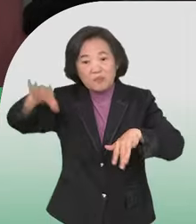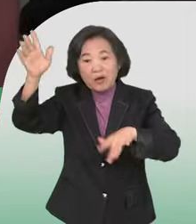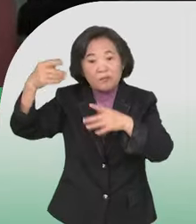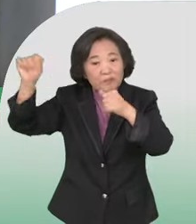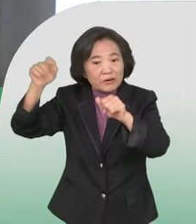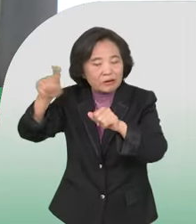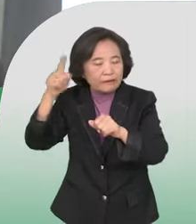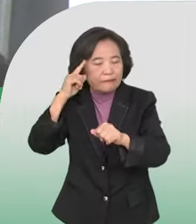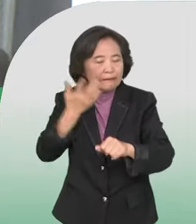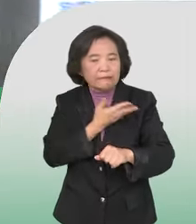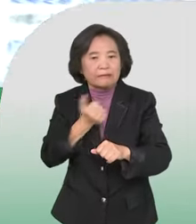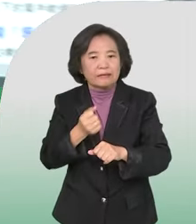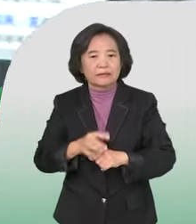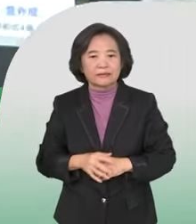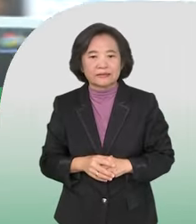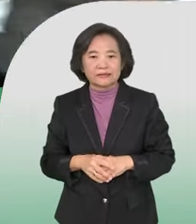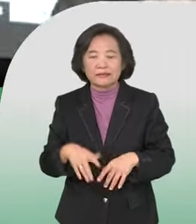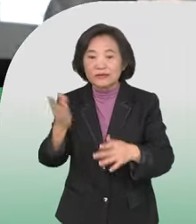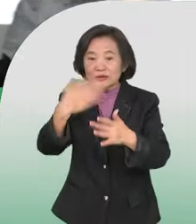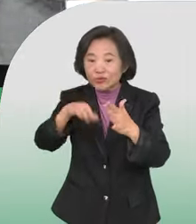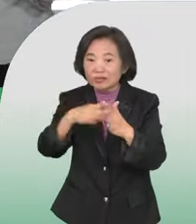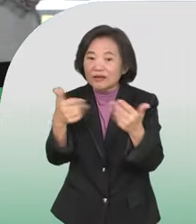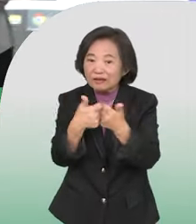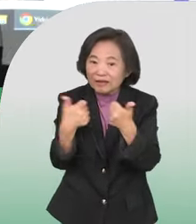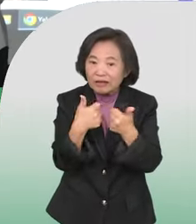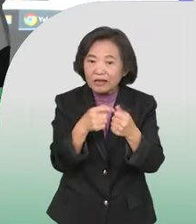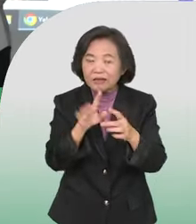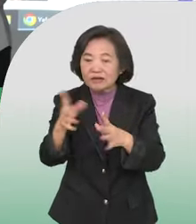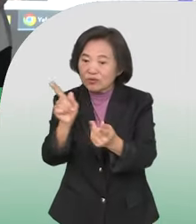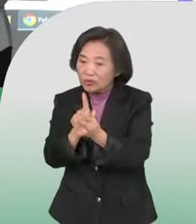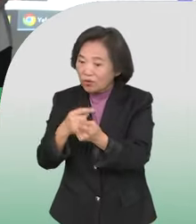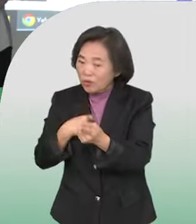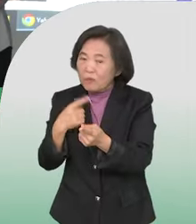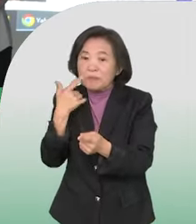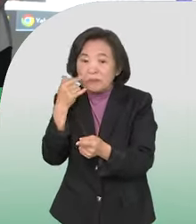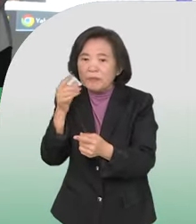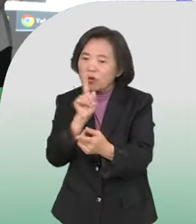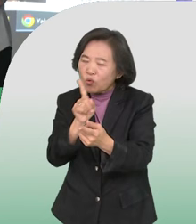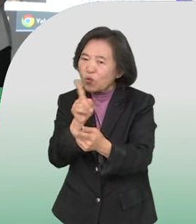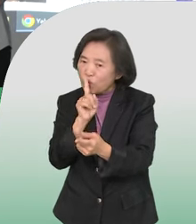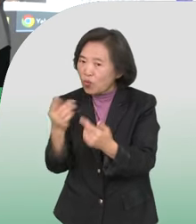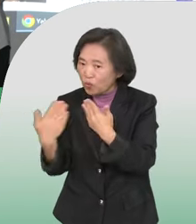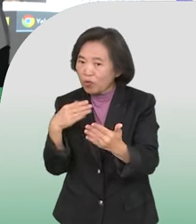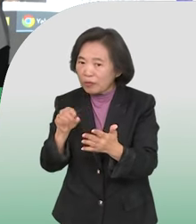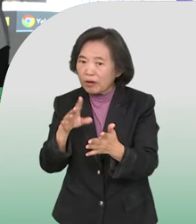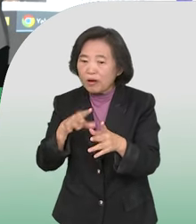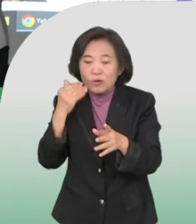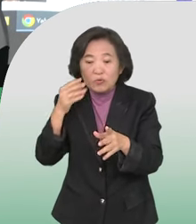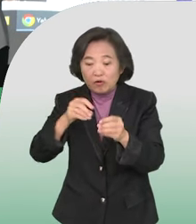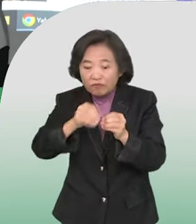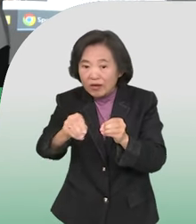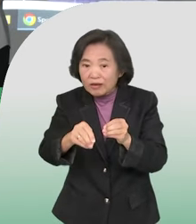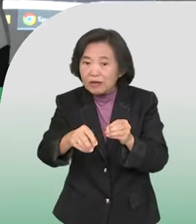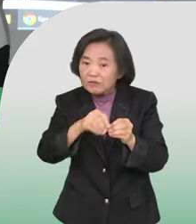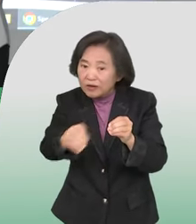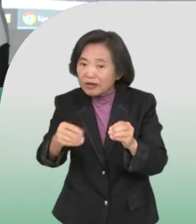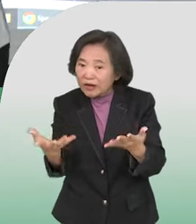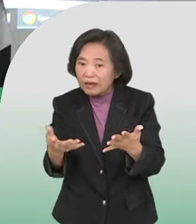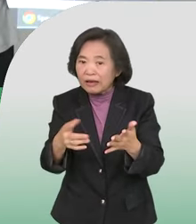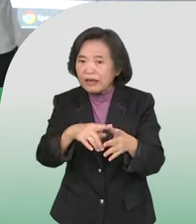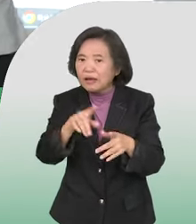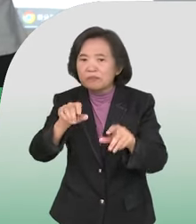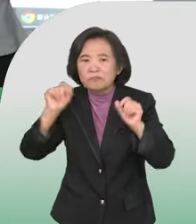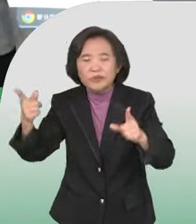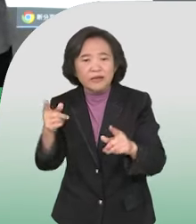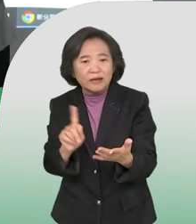不满。 分校会议，你有没有对我们的家长会说明分校的差别待遇在哪里？